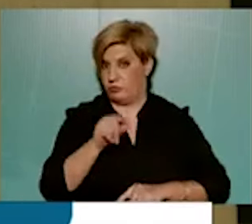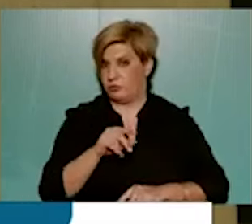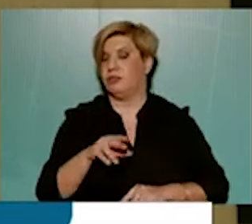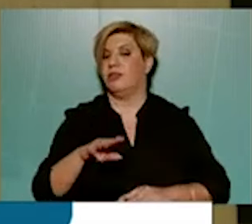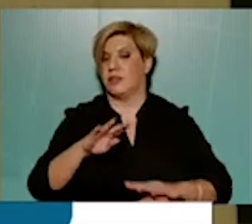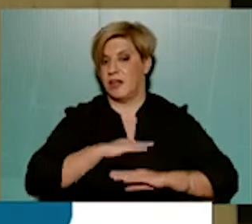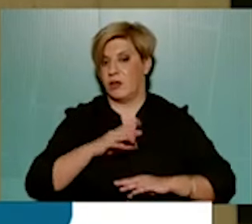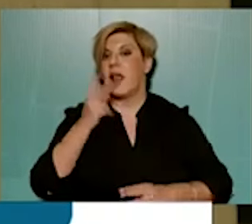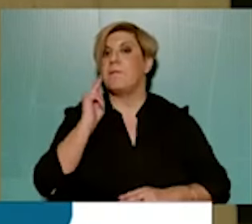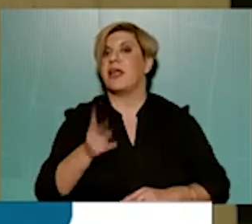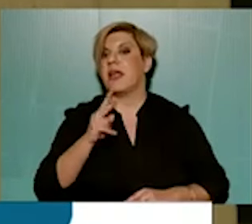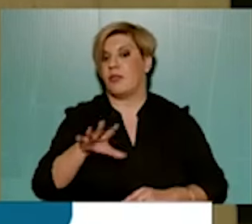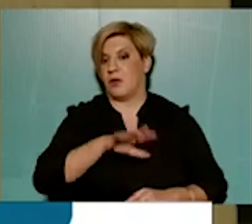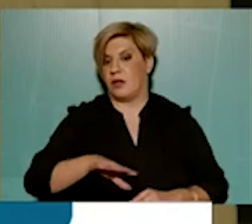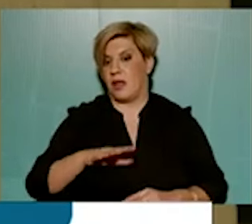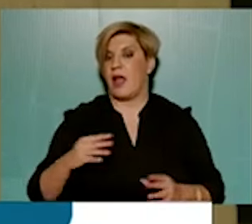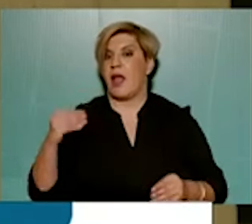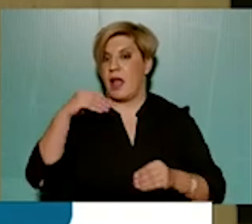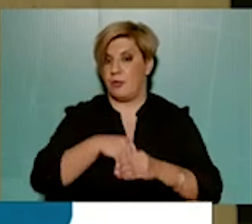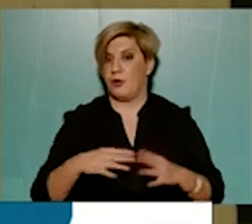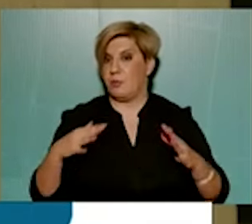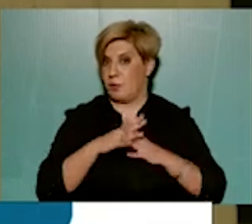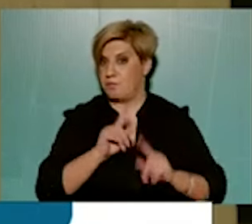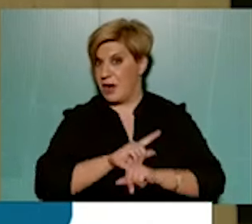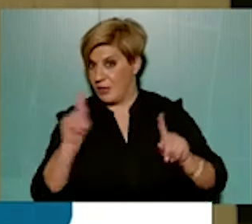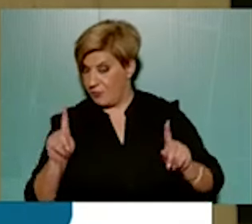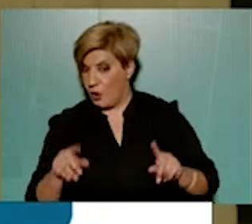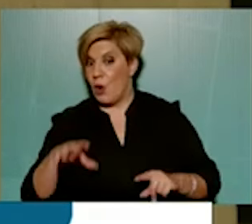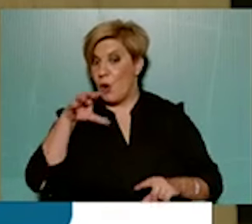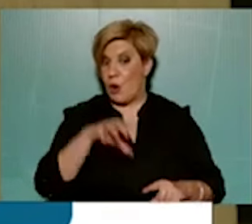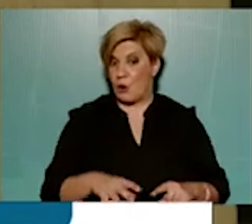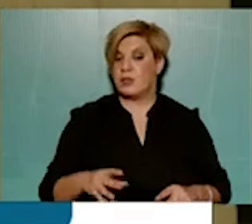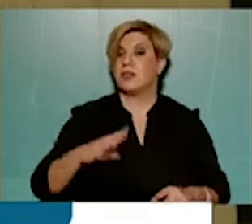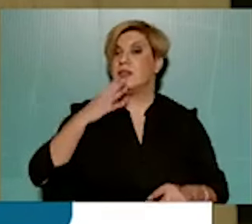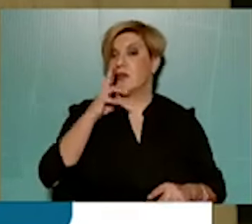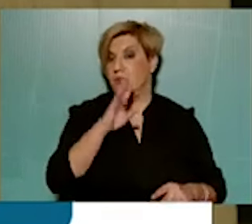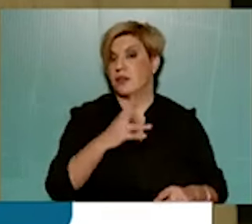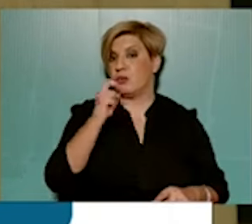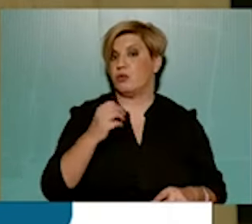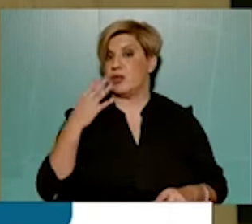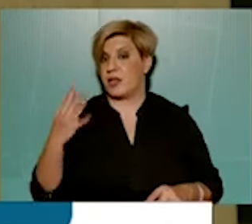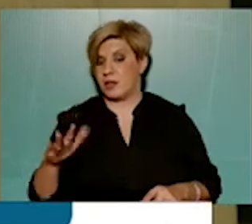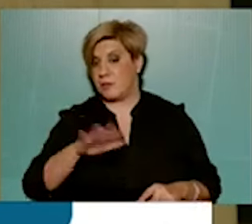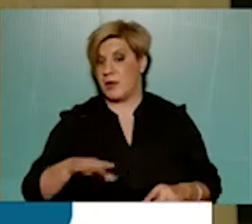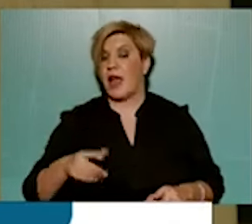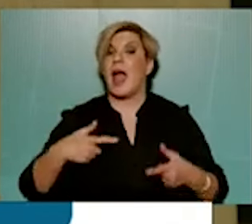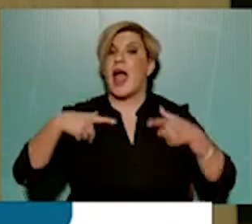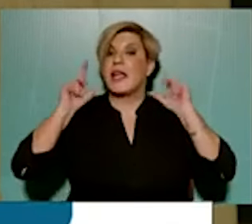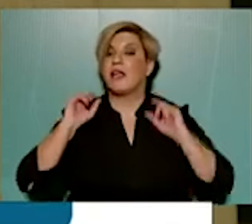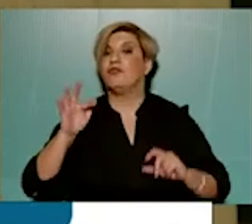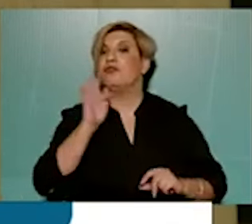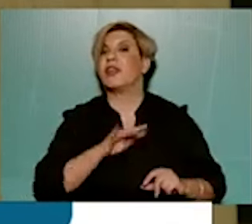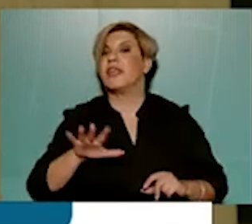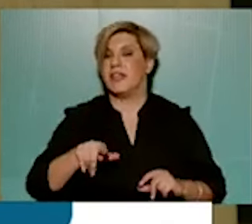ειδικά αυτές τις εποχές της εμπλοκής μας στους πολέμους. Ο χώρος του πρώην 424 και της περιοχής της Αγίας Φωτεινής